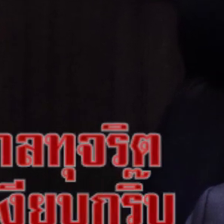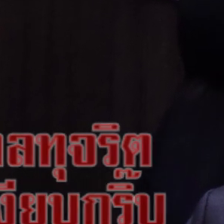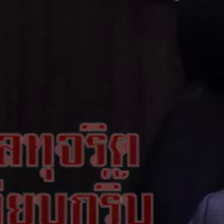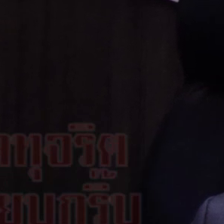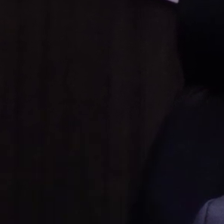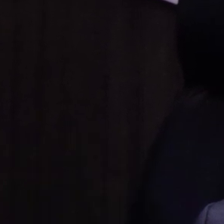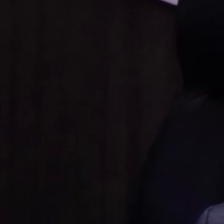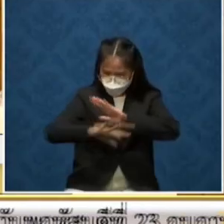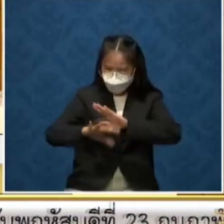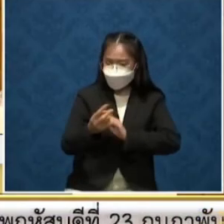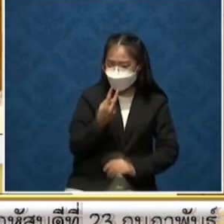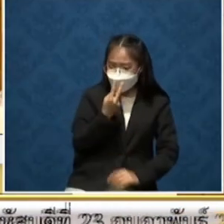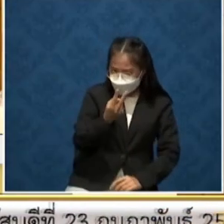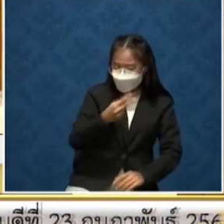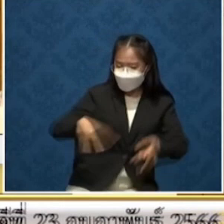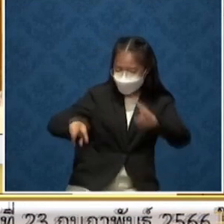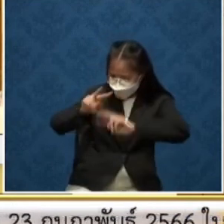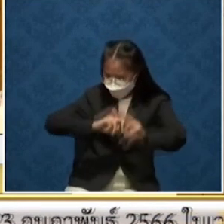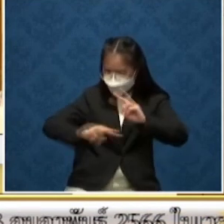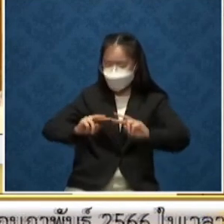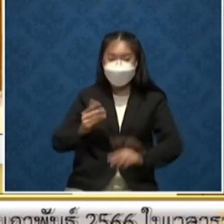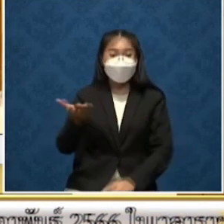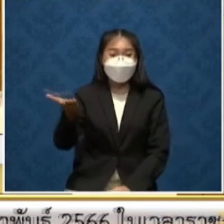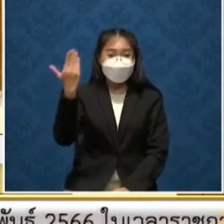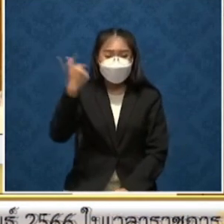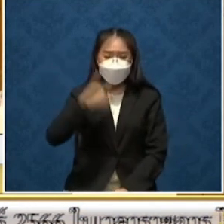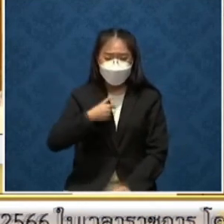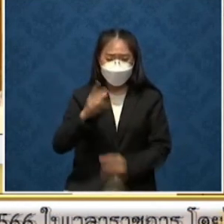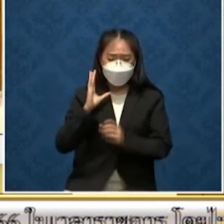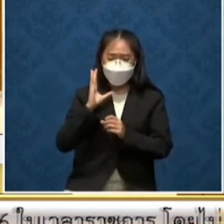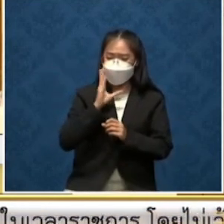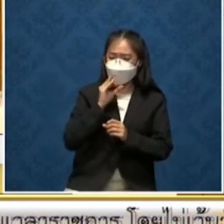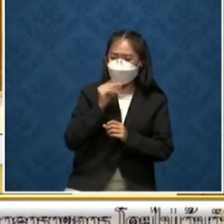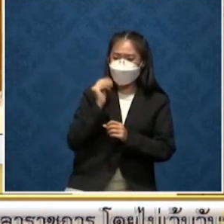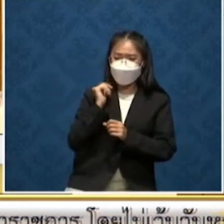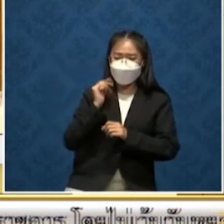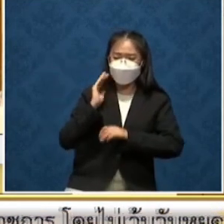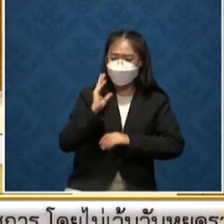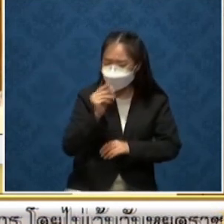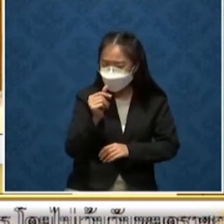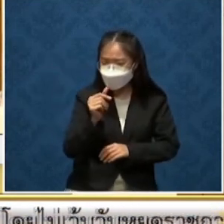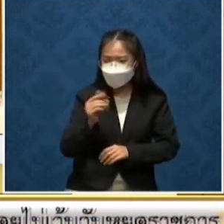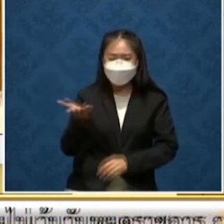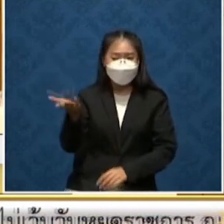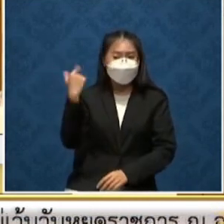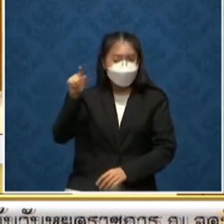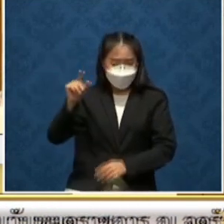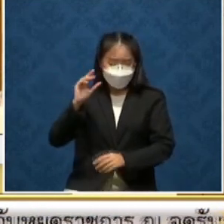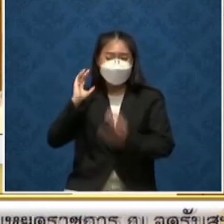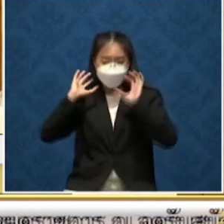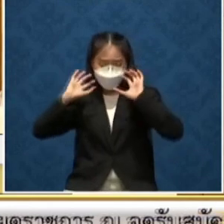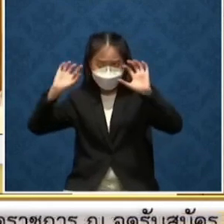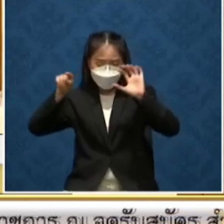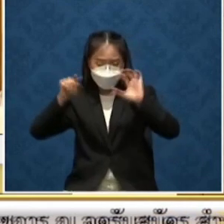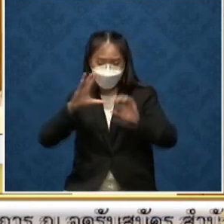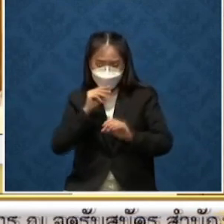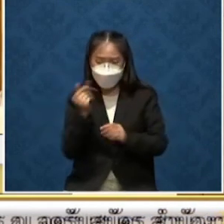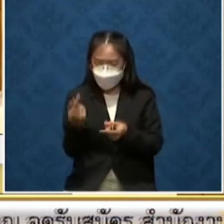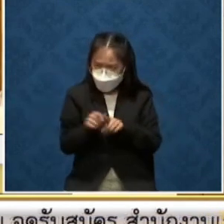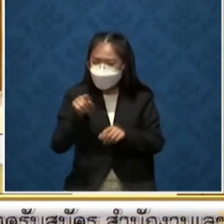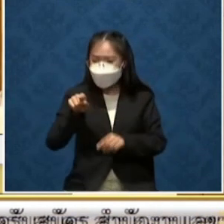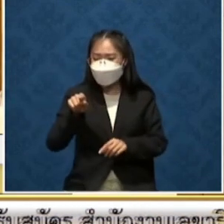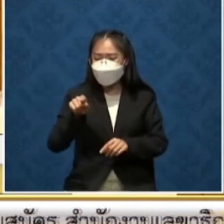ายก็เผยนะคะว่าคุณเบนเนี่ยเครียดเพราะไม่เคยเจอเหตุการณ์แบบนี้และมีโรคประจำตัวด้วยค่ะคือป่ว